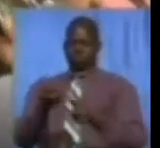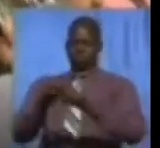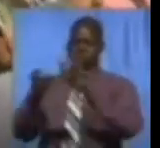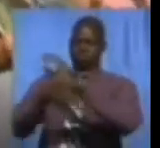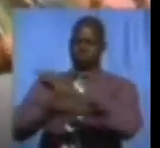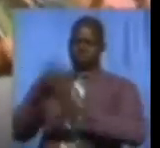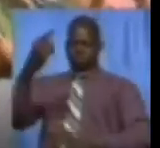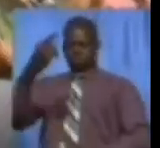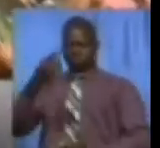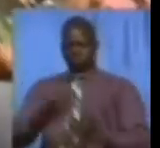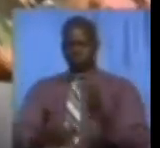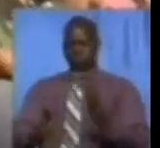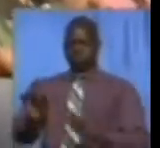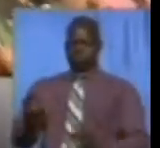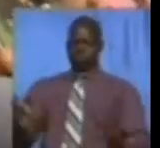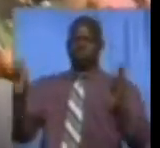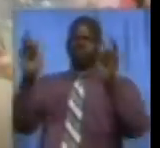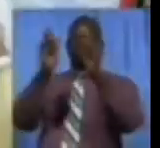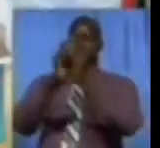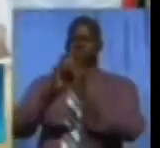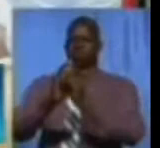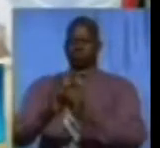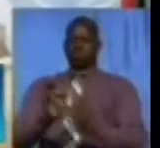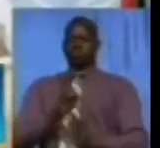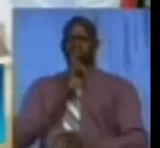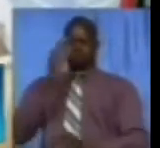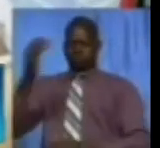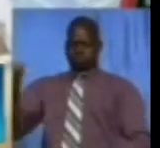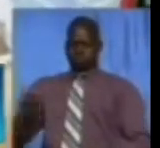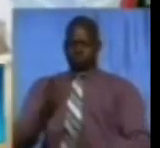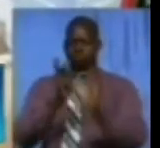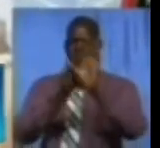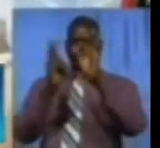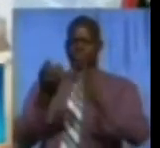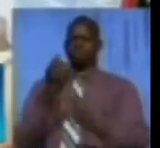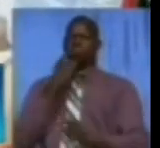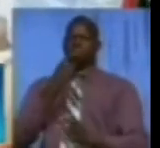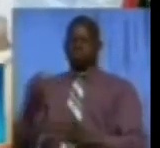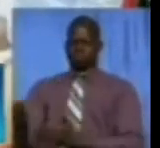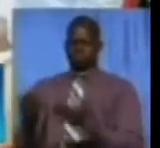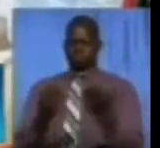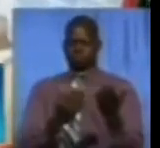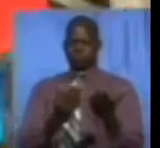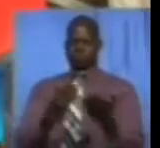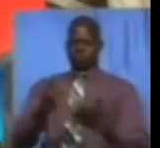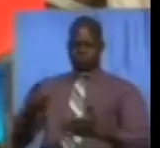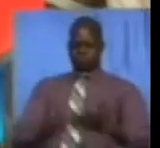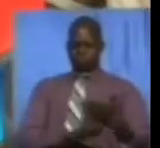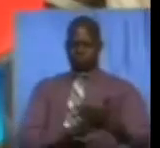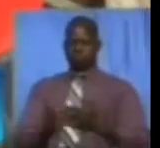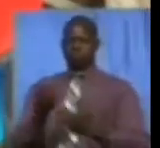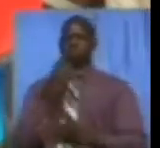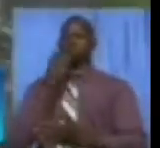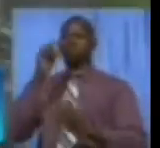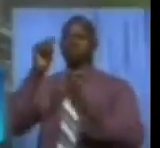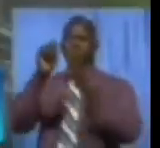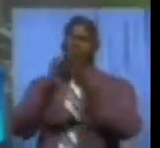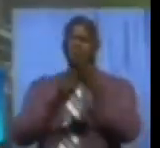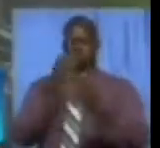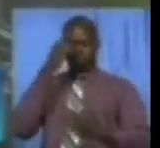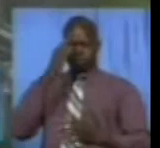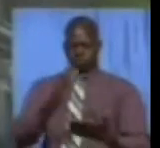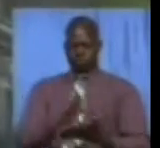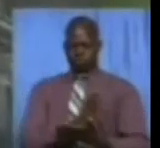lesquelles sont ceux qui séparent ont été impliqués c'est participants doivent apporter des amendements et des recommandations pour améliorer